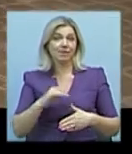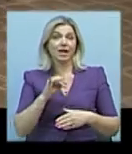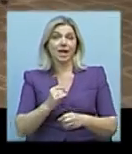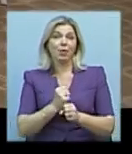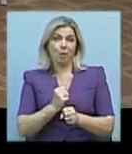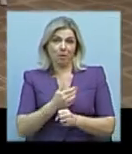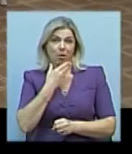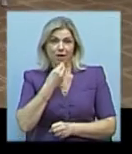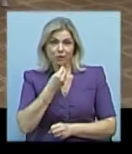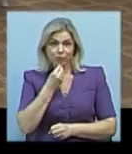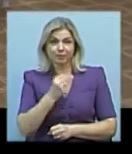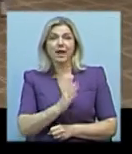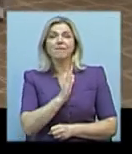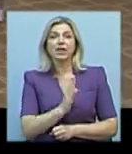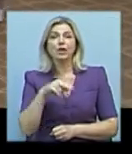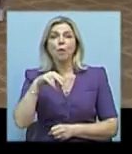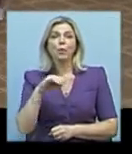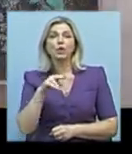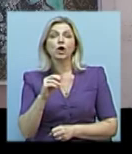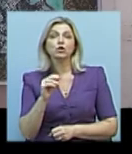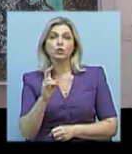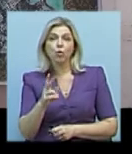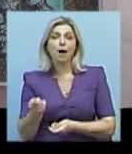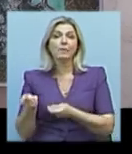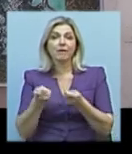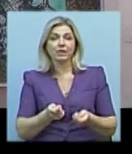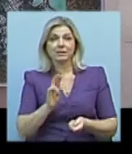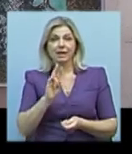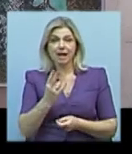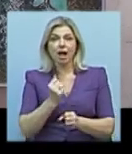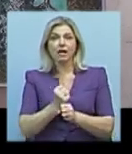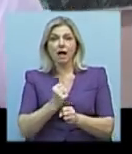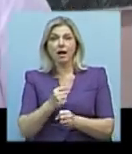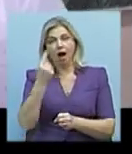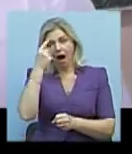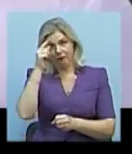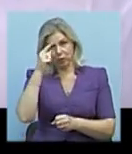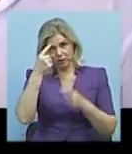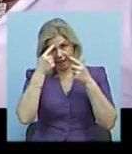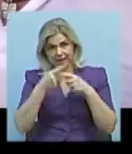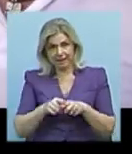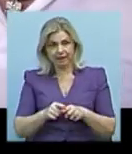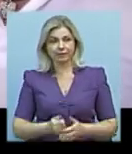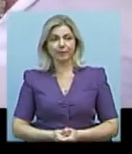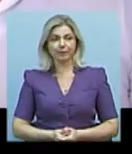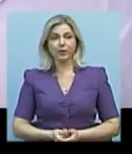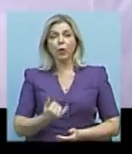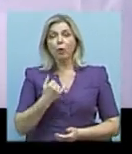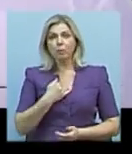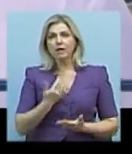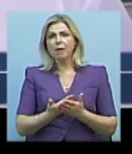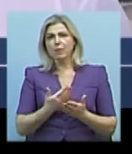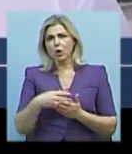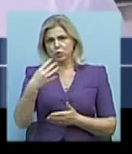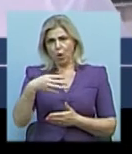красу. Віктор Проданчук привіз до Миколаєва роботи, виконані в авторській техніці. У мене десь біля